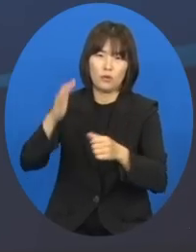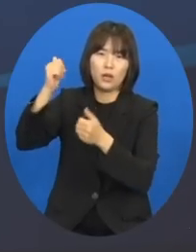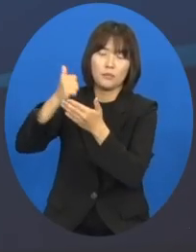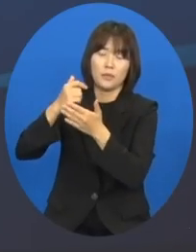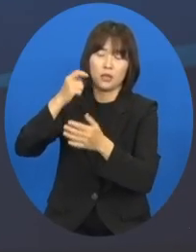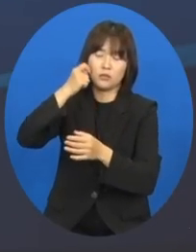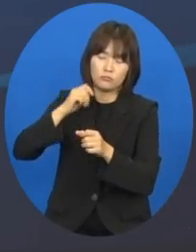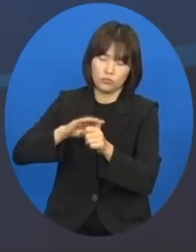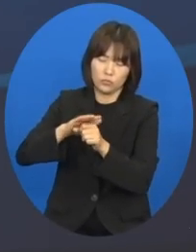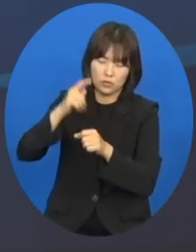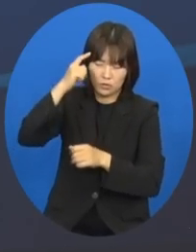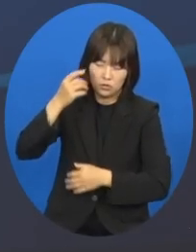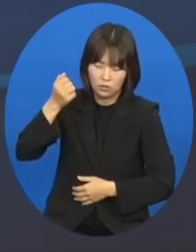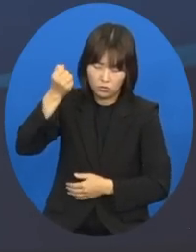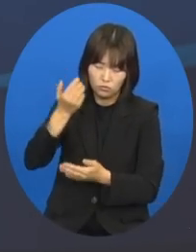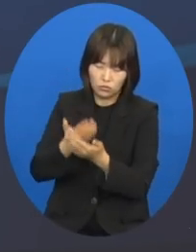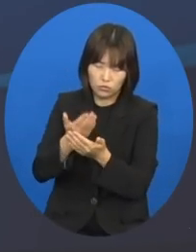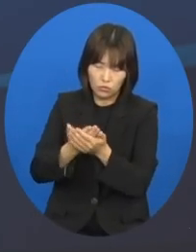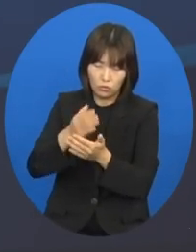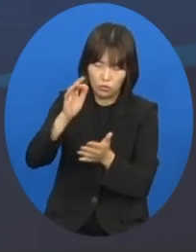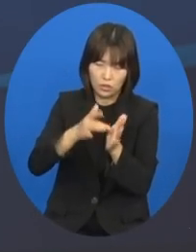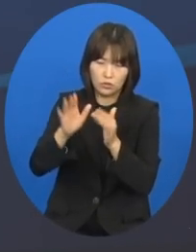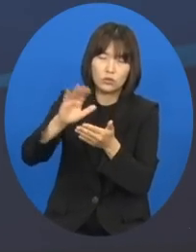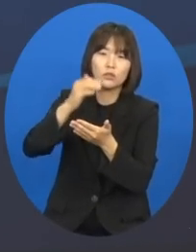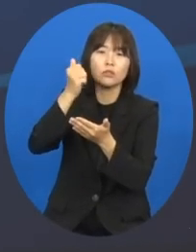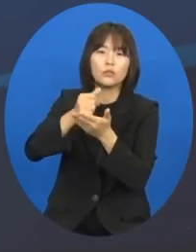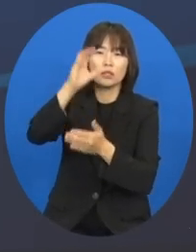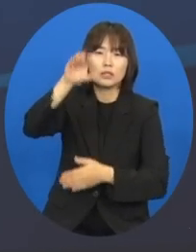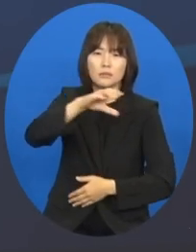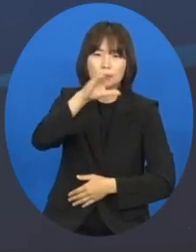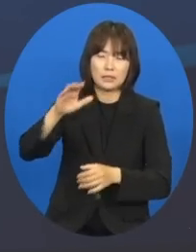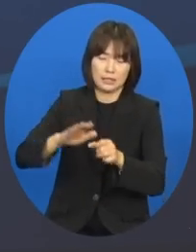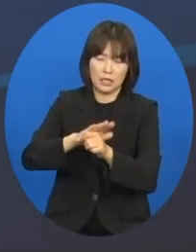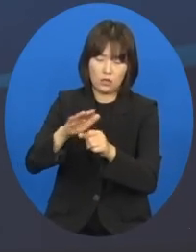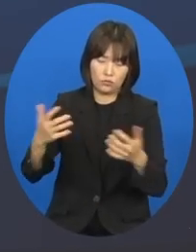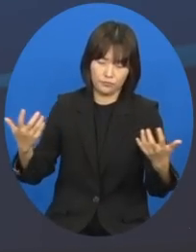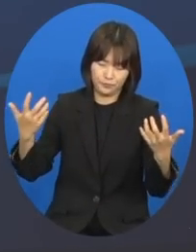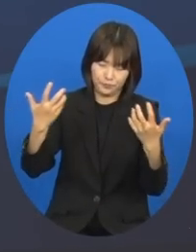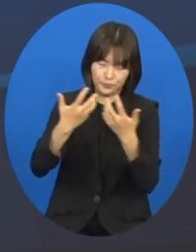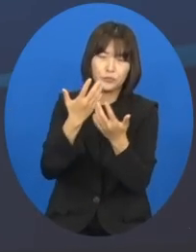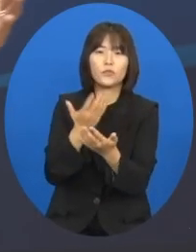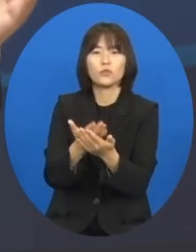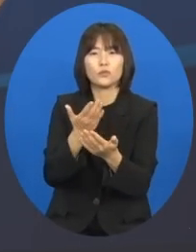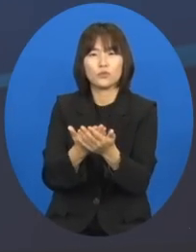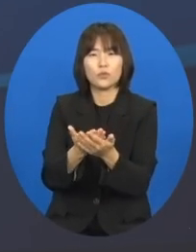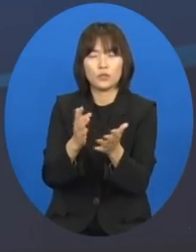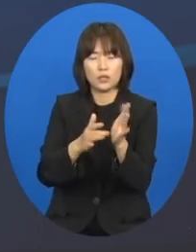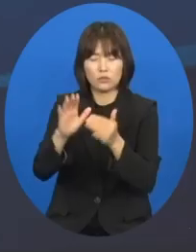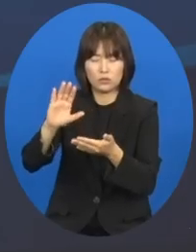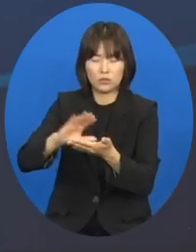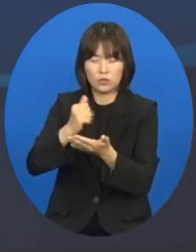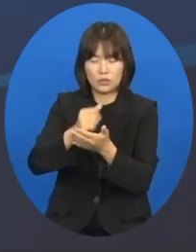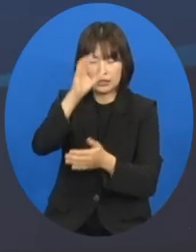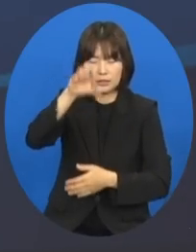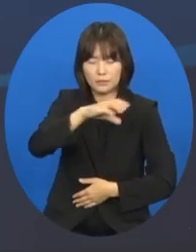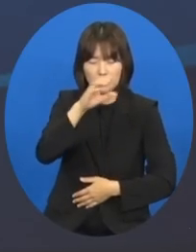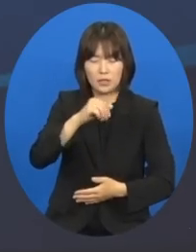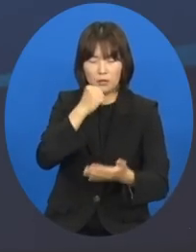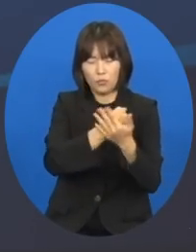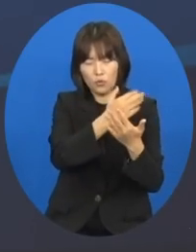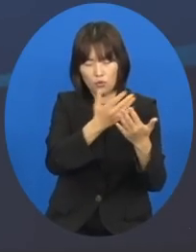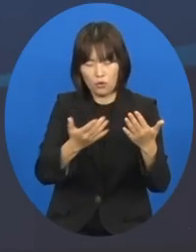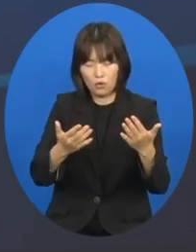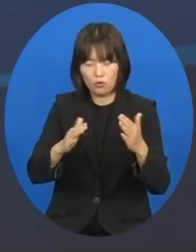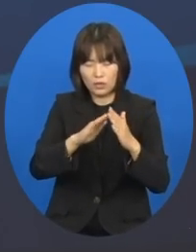주시고 예수 그리스도의 십자가의 사랑으로 채워 주시옵소서 예수 그리스도의 십자가의 보혈로 우리